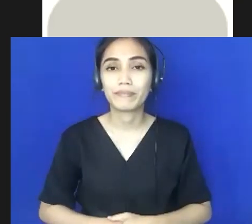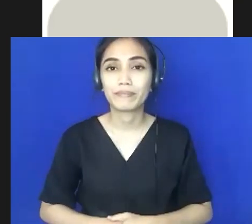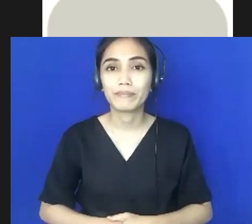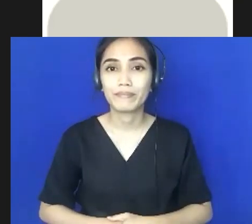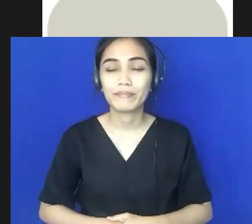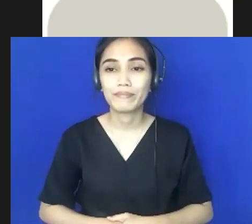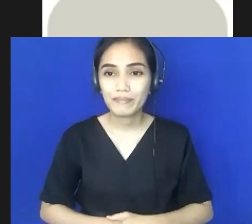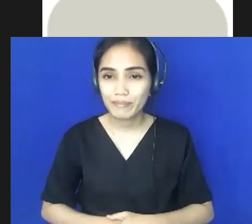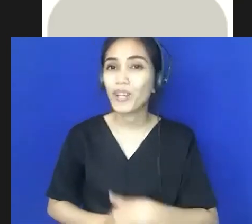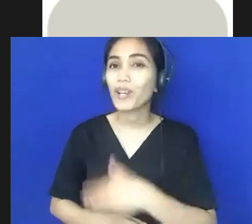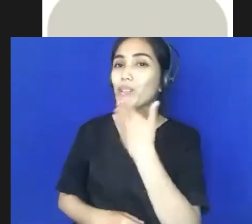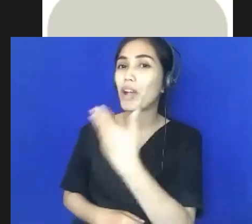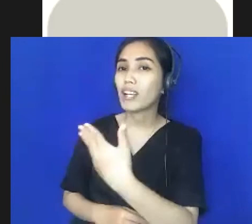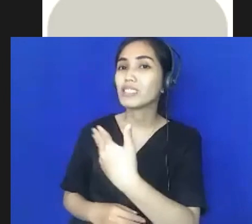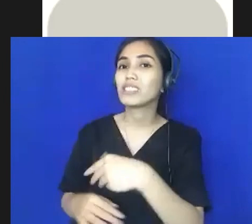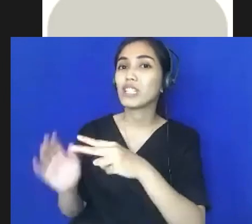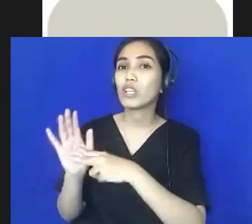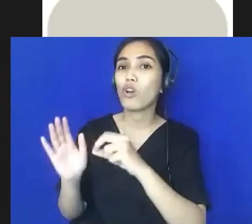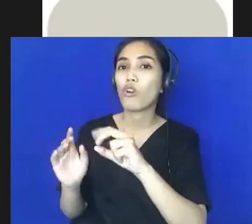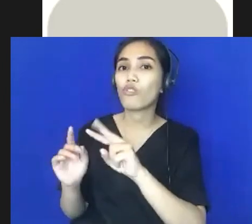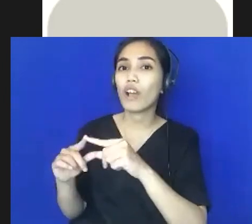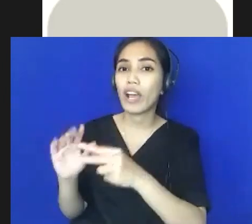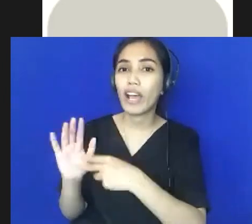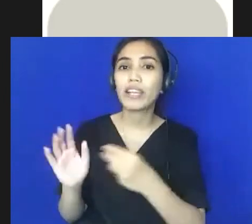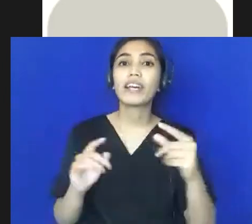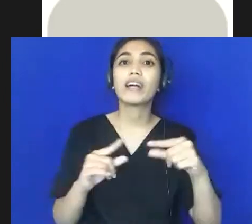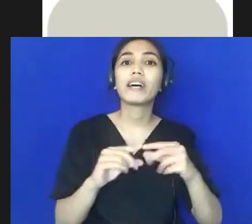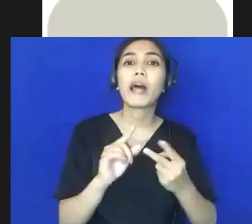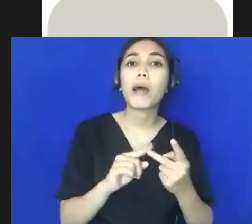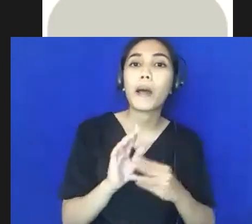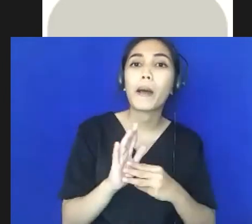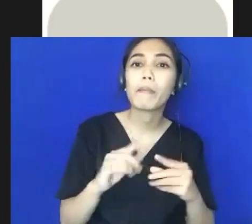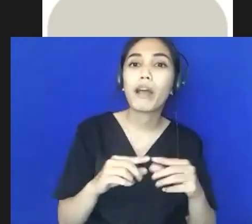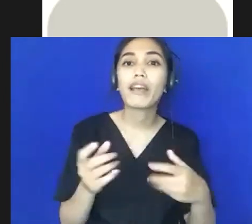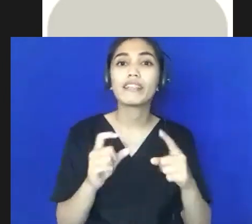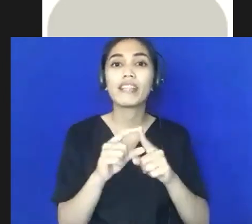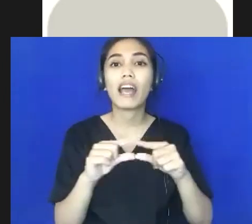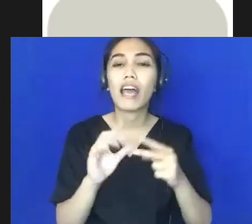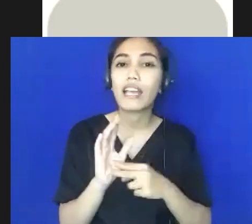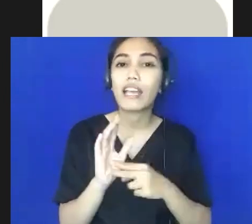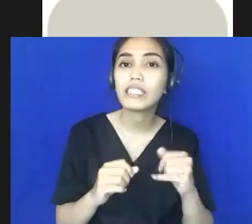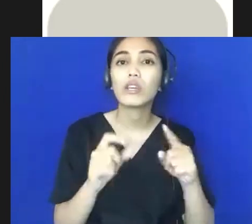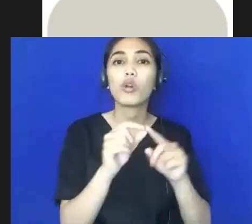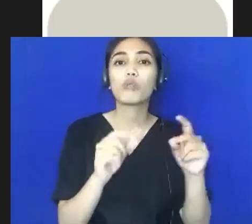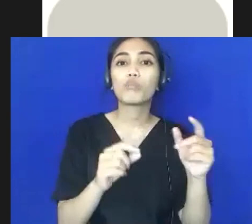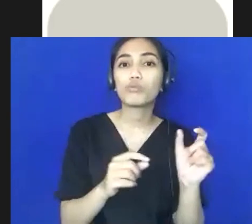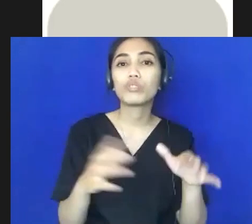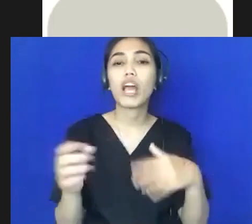Adik Novan, Mas Rahman, Ibu Dani, Ibu Pro, dan Ibu Kus untuk sharing dan